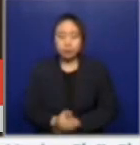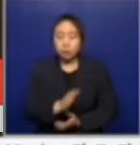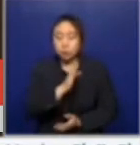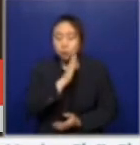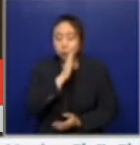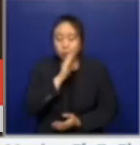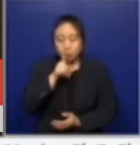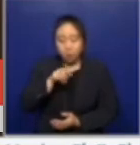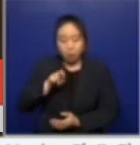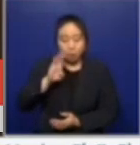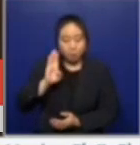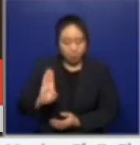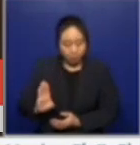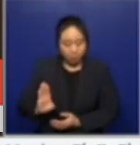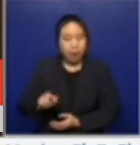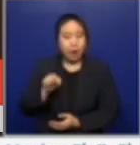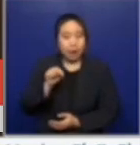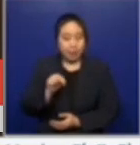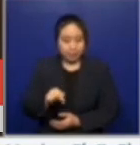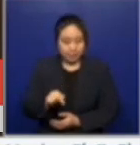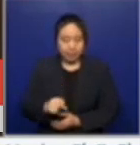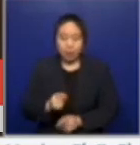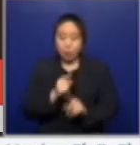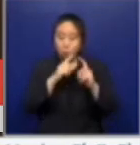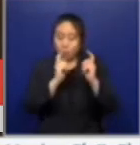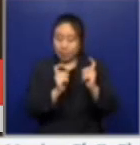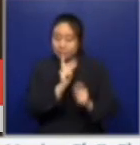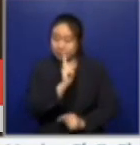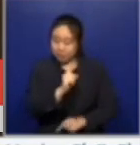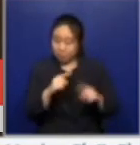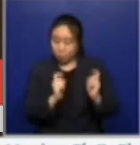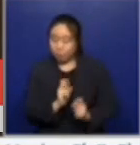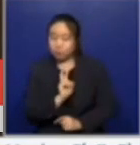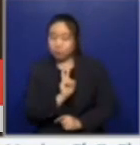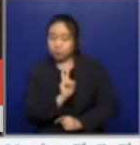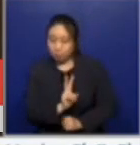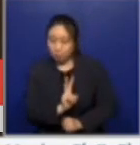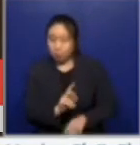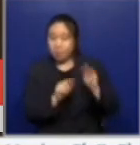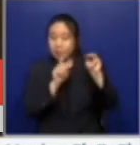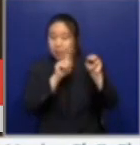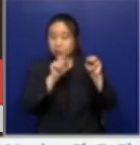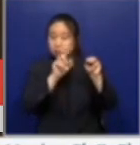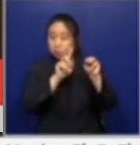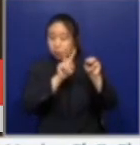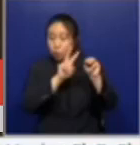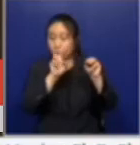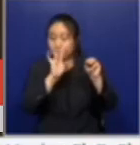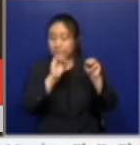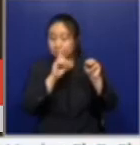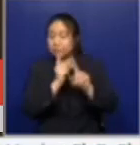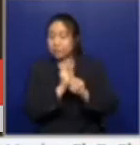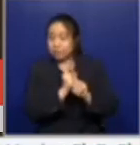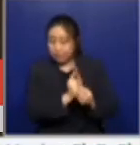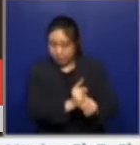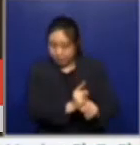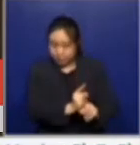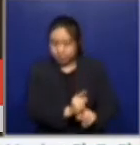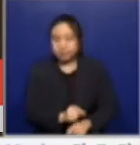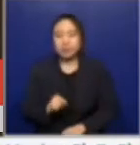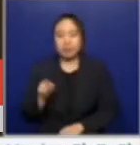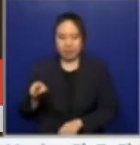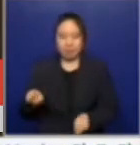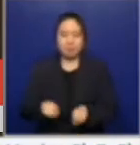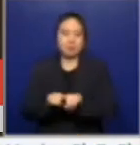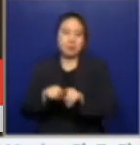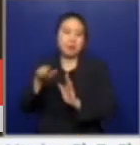บัญญัตินั้นเป็นไปตามวงเล็บ1หรือ2ของมาตรา271นั้นเป็นการบัญญัติขั้นตอน